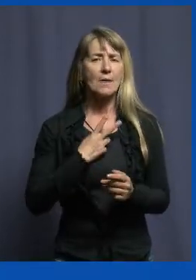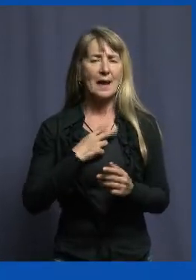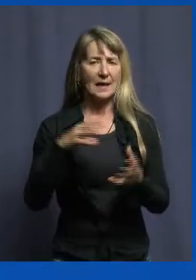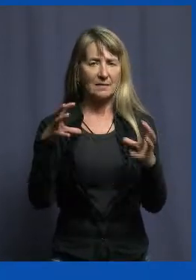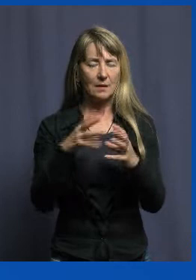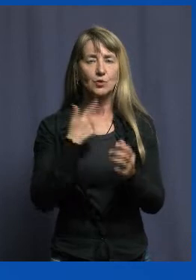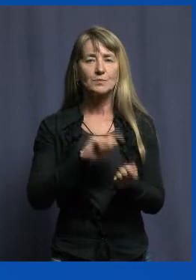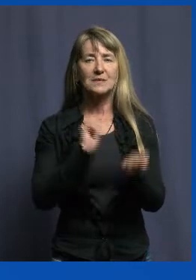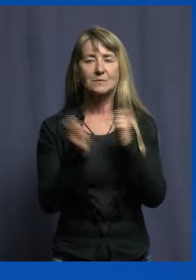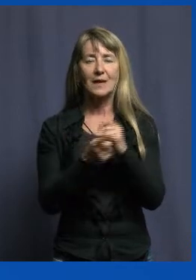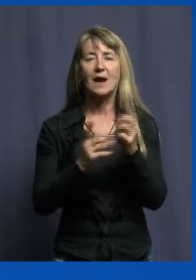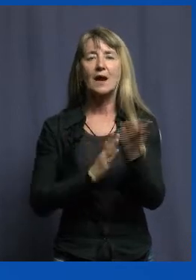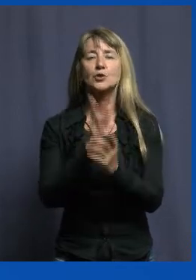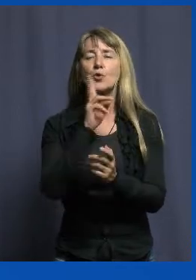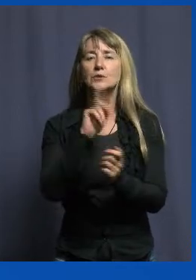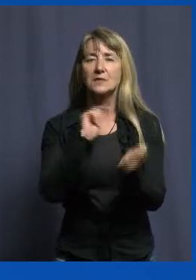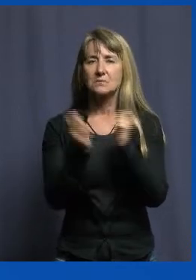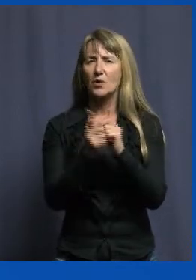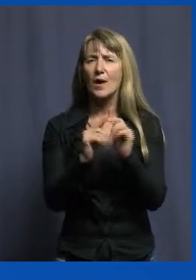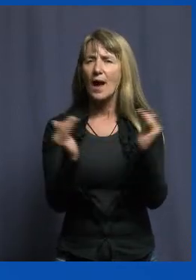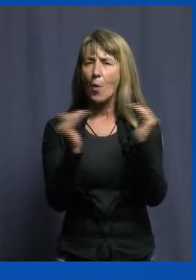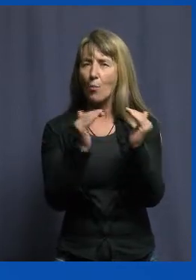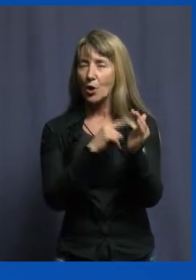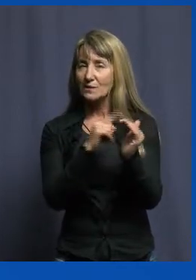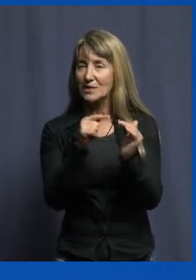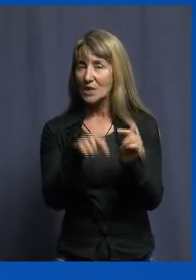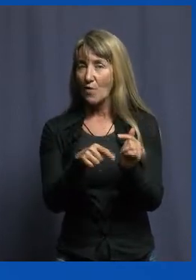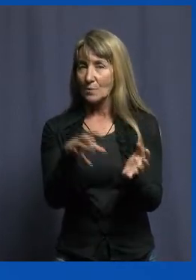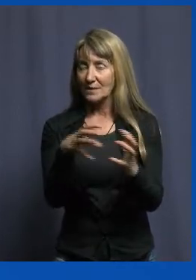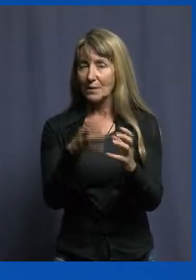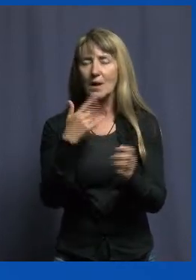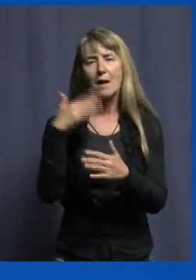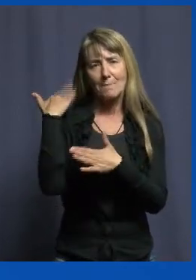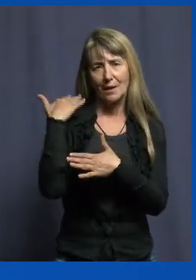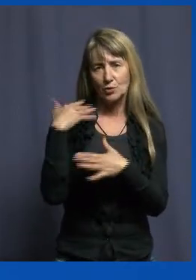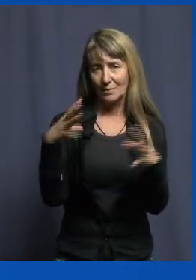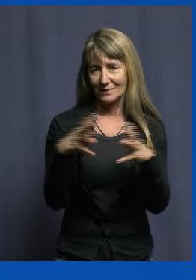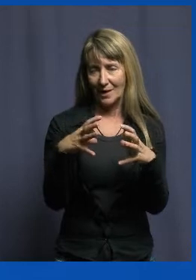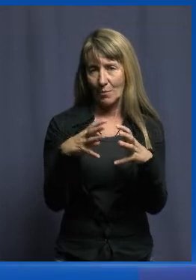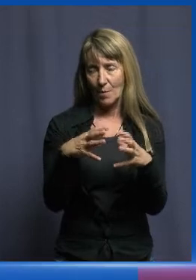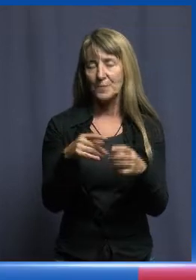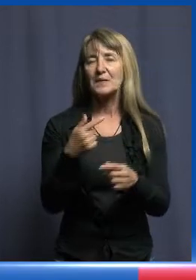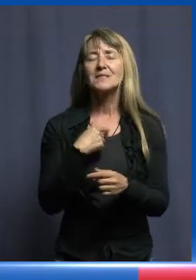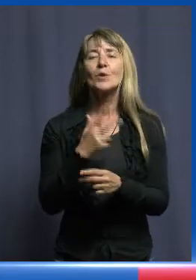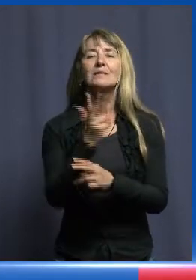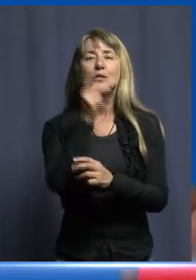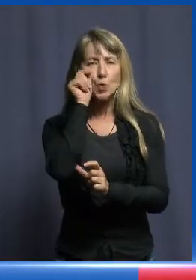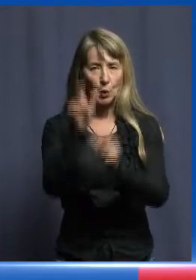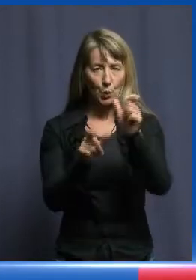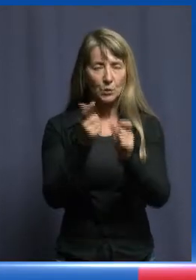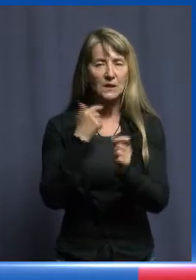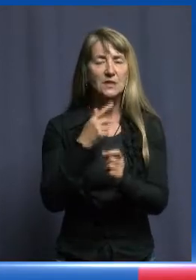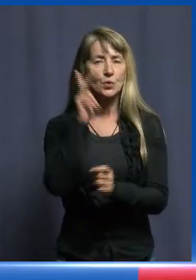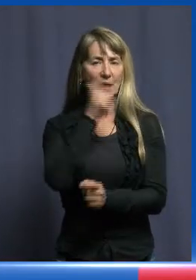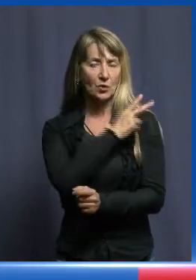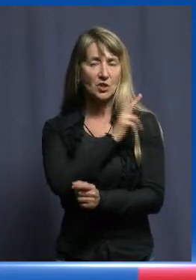nisu smenili na način kako su nas smenili, koji je bio neuporediv sa ovim timom i sa nekim prethodnim timima. To zaista jeste tako. Mi smo 13 ljudi, gde su